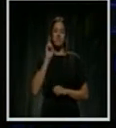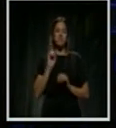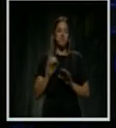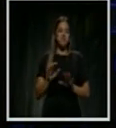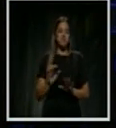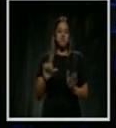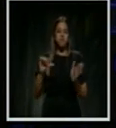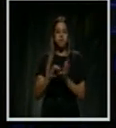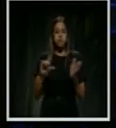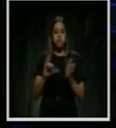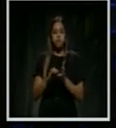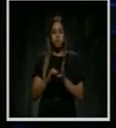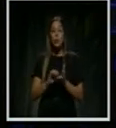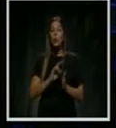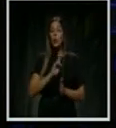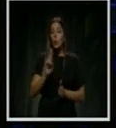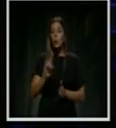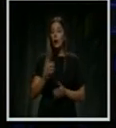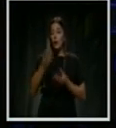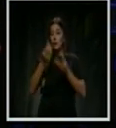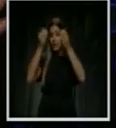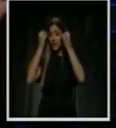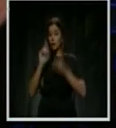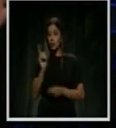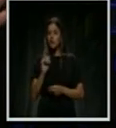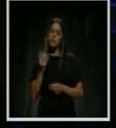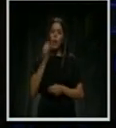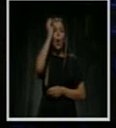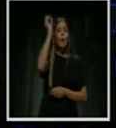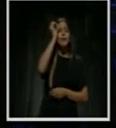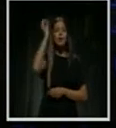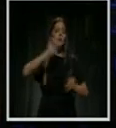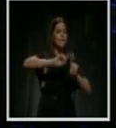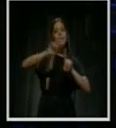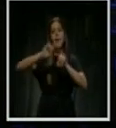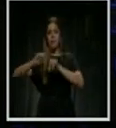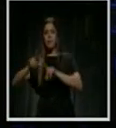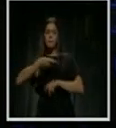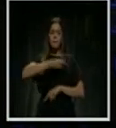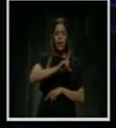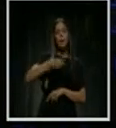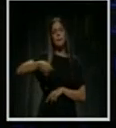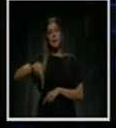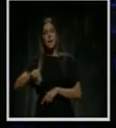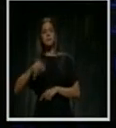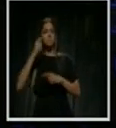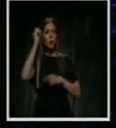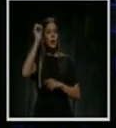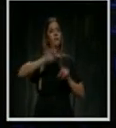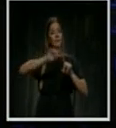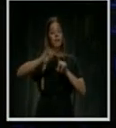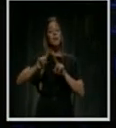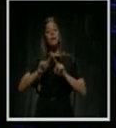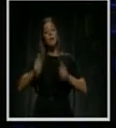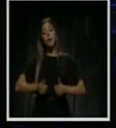ta' kemm ir-rispett reċiproku ta' bejnietna minkejja kull diverġenza ta' opinjoni politika li jista' jkollna. Dik hija xi ħaġa li rridu